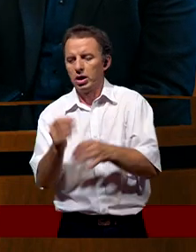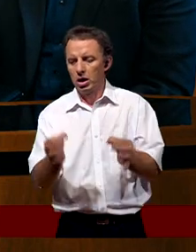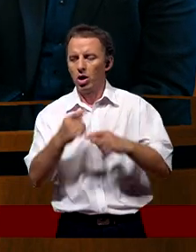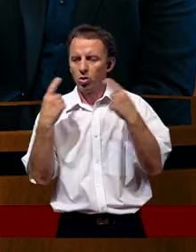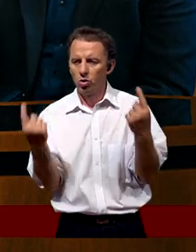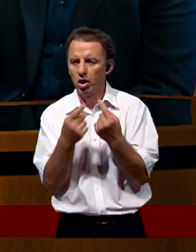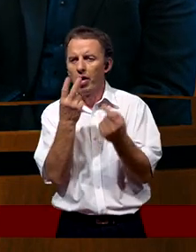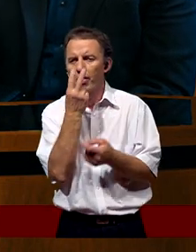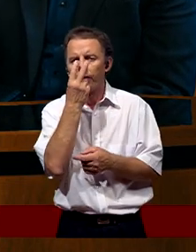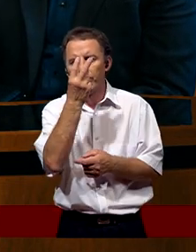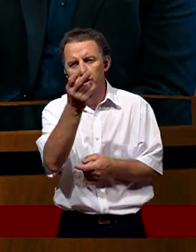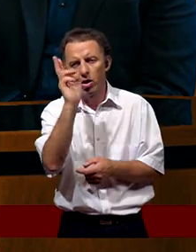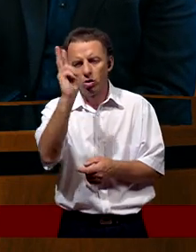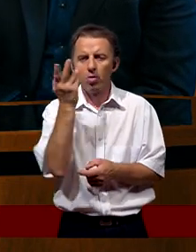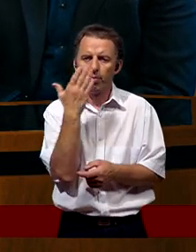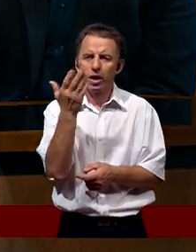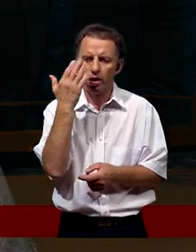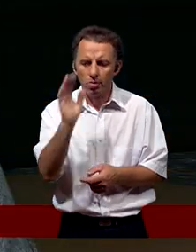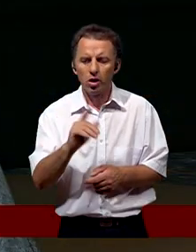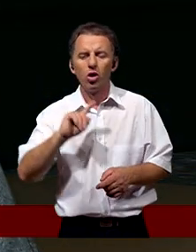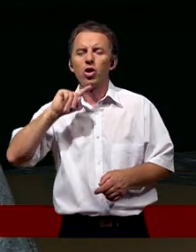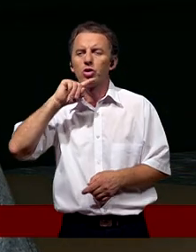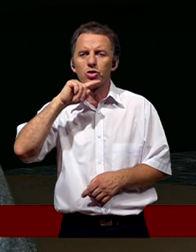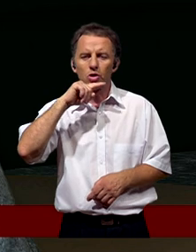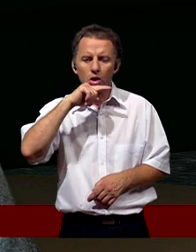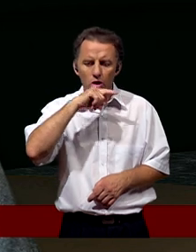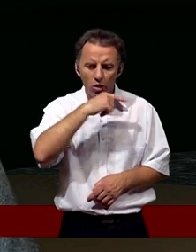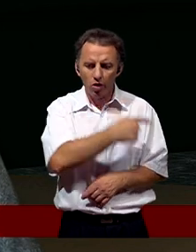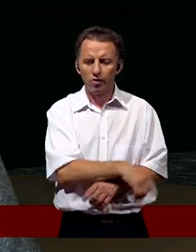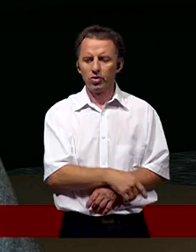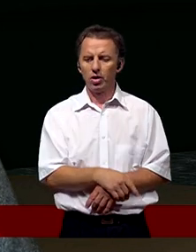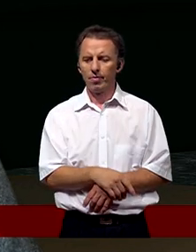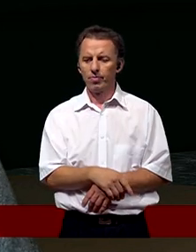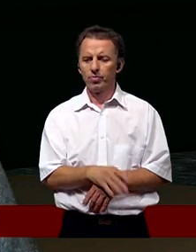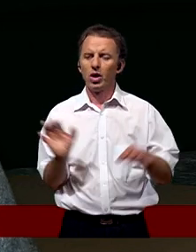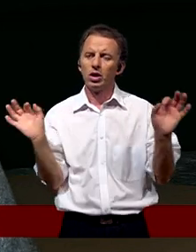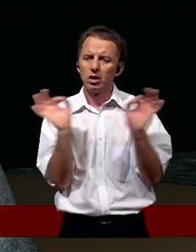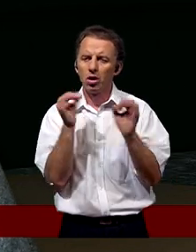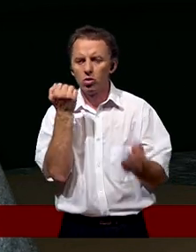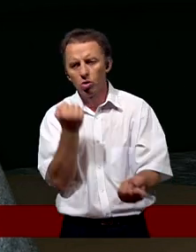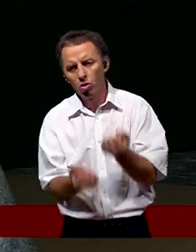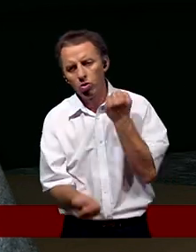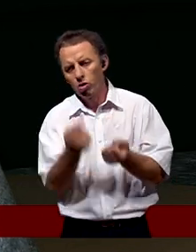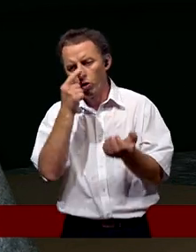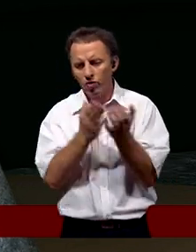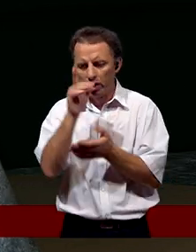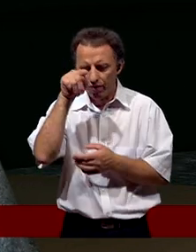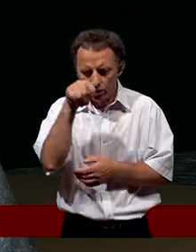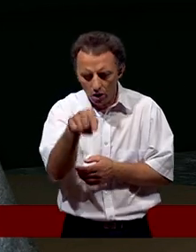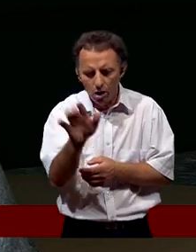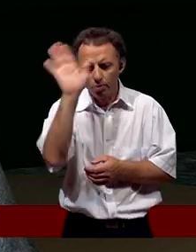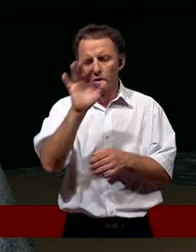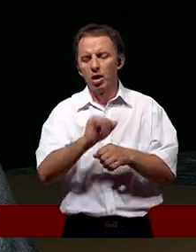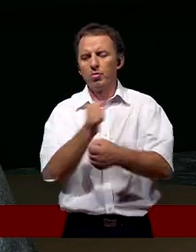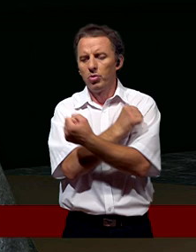sytuacje, jeżeli widzimy, że ktoś nas bardzo, bardzo skrzywdził, to czasami strasznie trudno nam uwierzyć w to, że